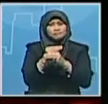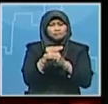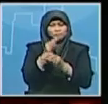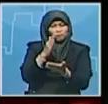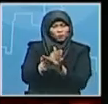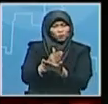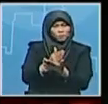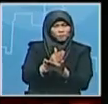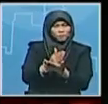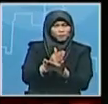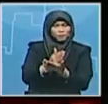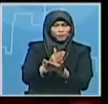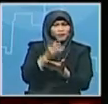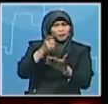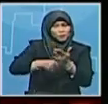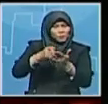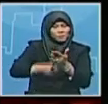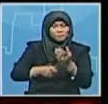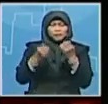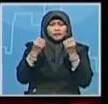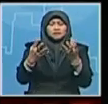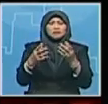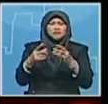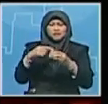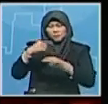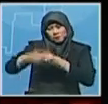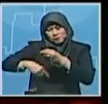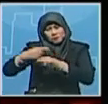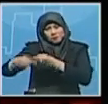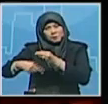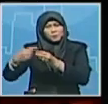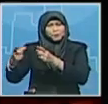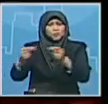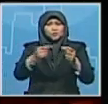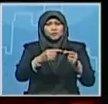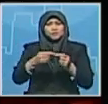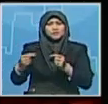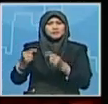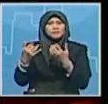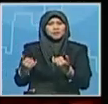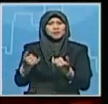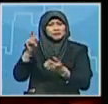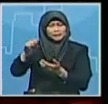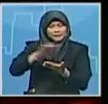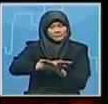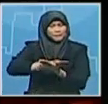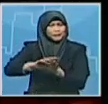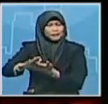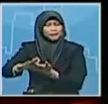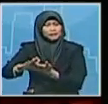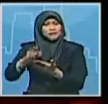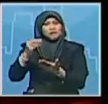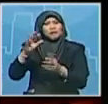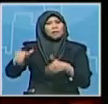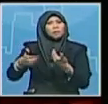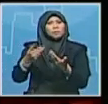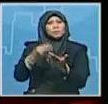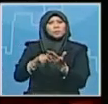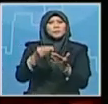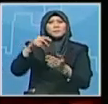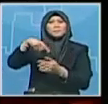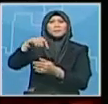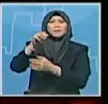pemansuhan ini yang mungkin kita timbul banyak cakap-cakap yang harus kita murnikan. Elemen pemansuhan ini, apakah pampasan yang diberikan dan